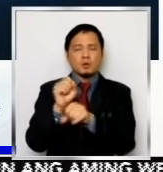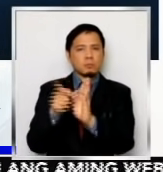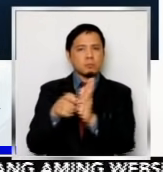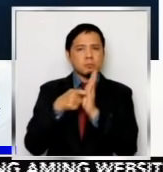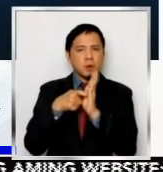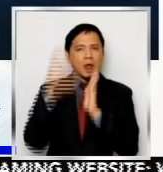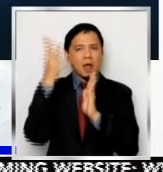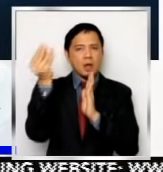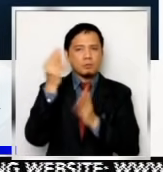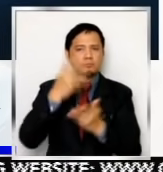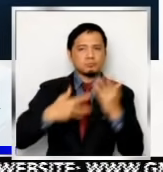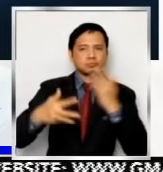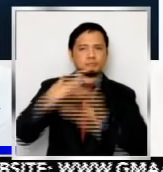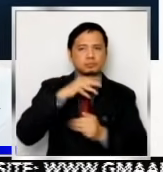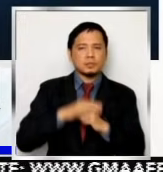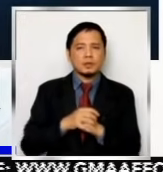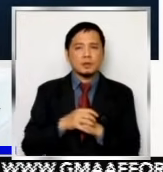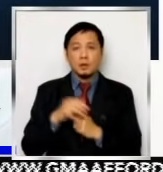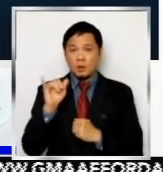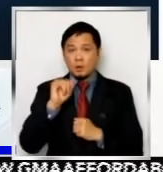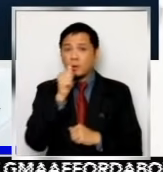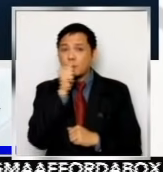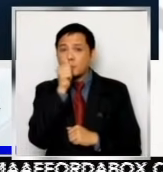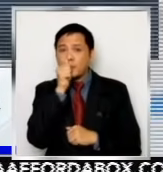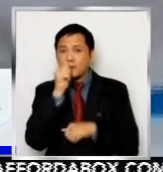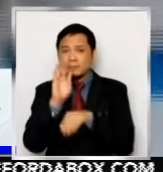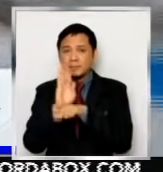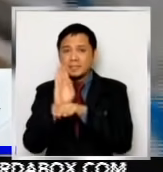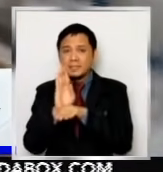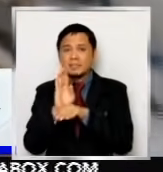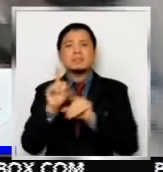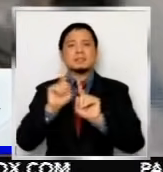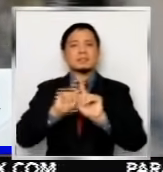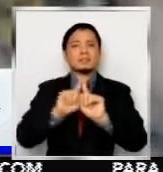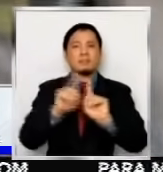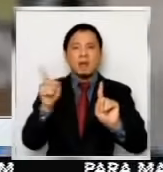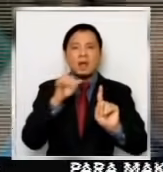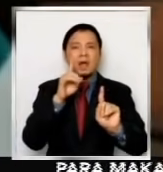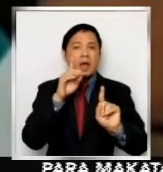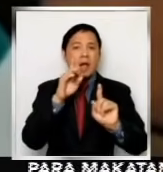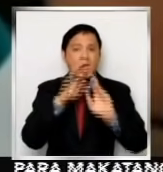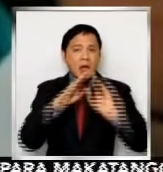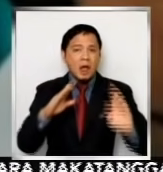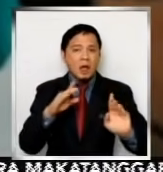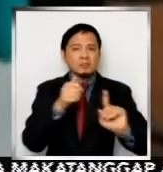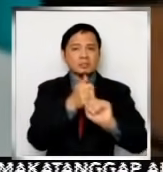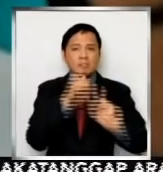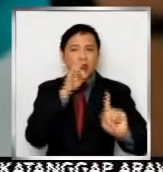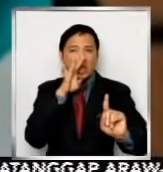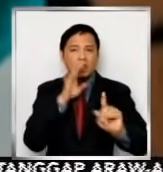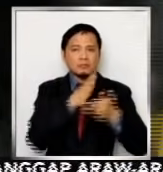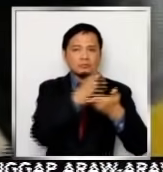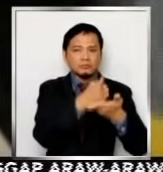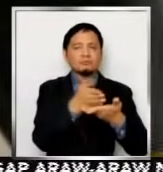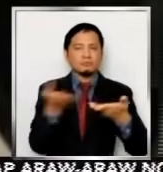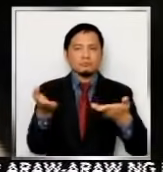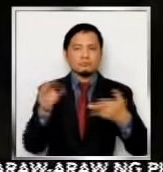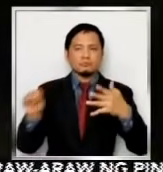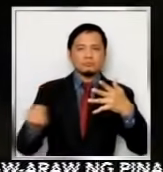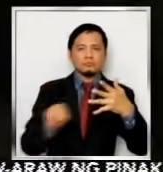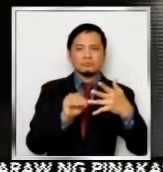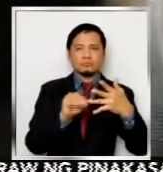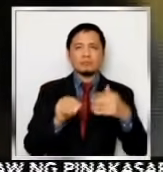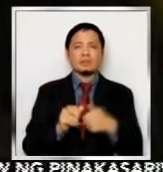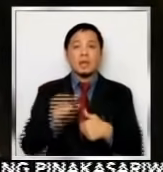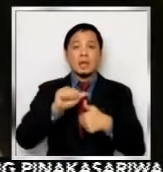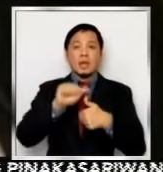mga nagtatrabaho sa private households. Idinagdag naman sa A1 o pinakamataas sa priority ang mga direktang kaanak